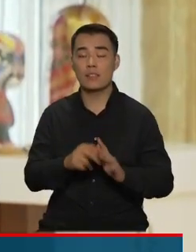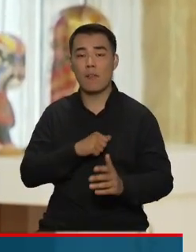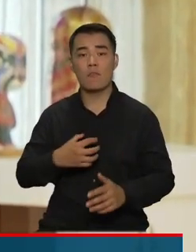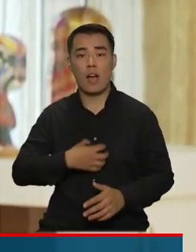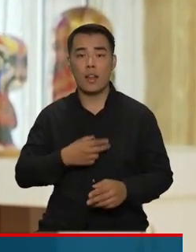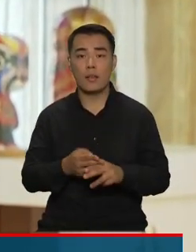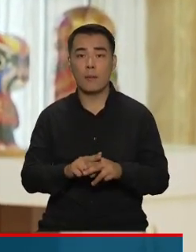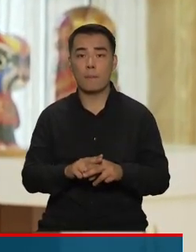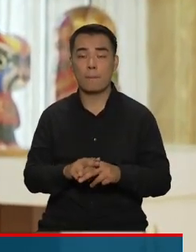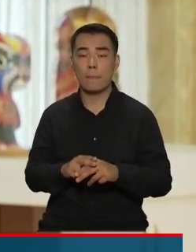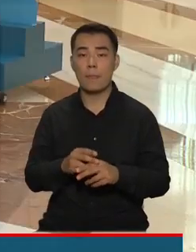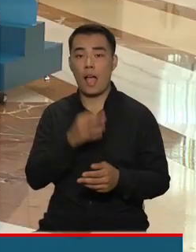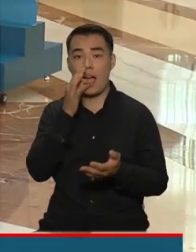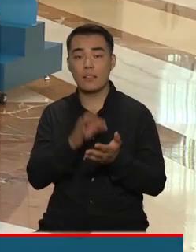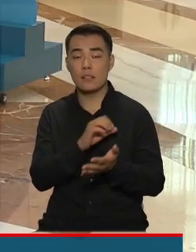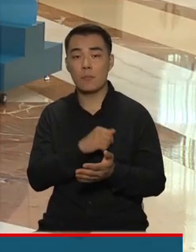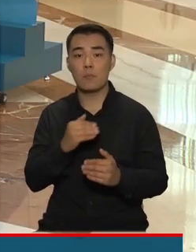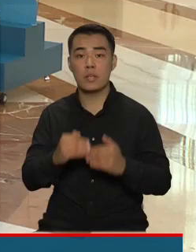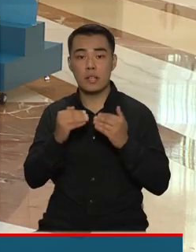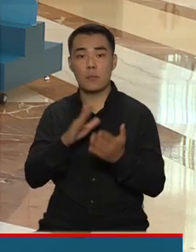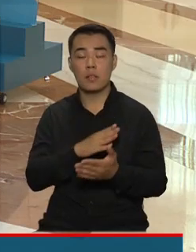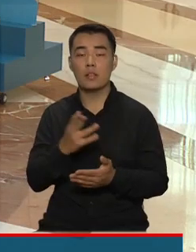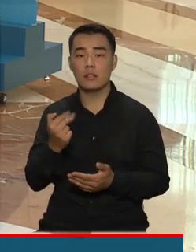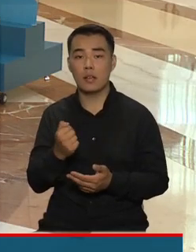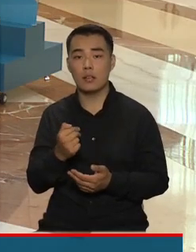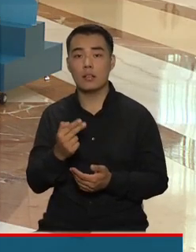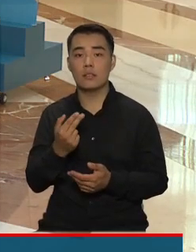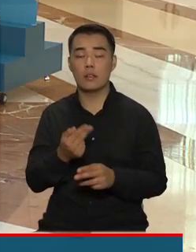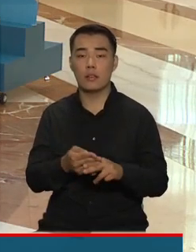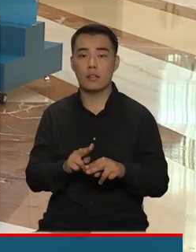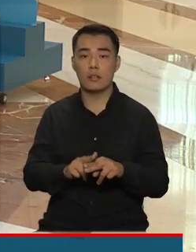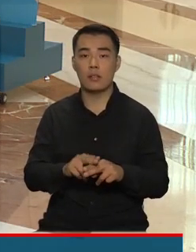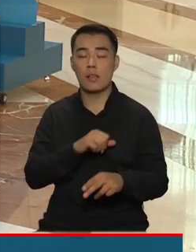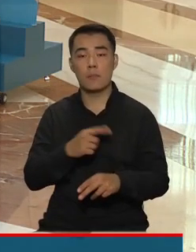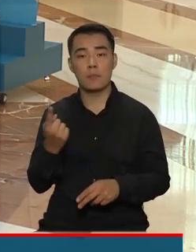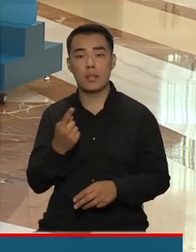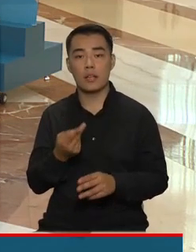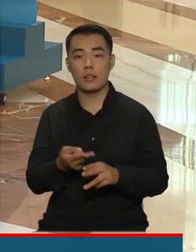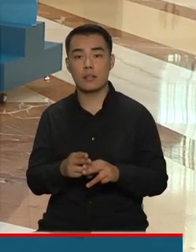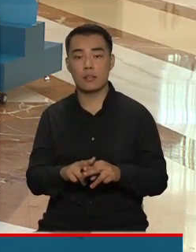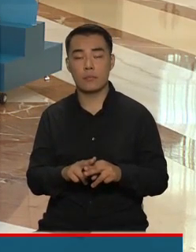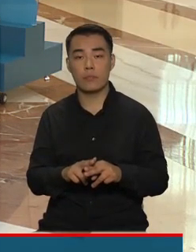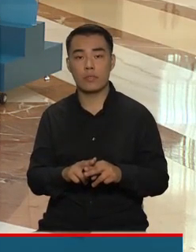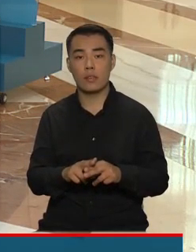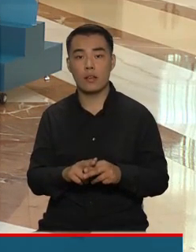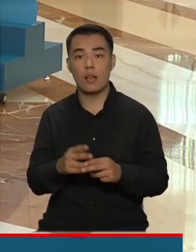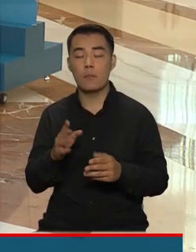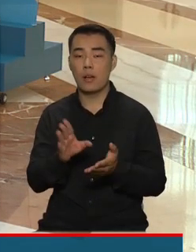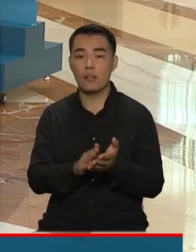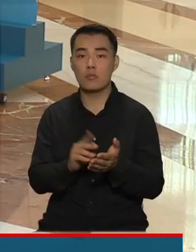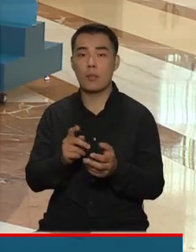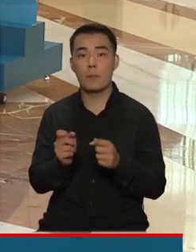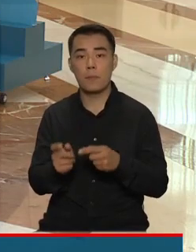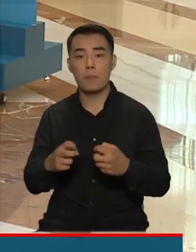дейді ғой, соларды алға қойған шығарсыз. Мынау мәселелерді бірінші кезекте кірісу керек. Ол бірінші мына бағанағы қайталаймыз енді